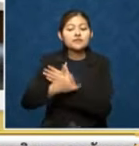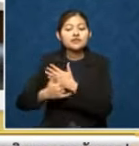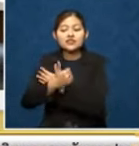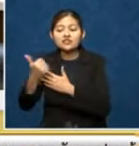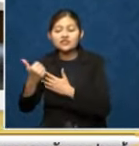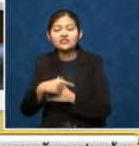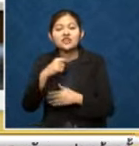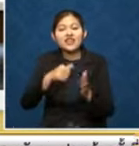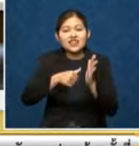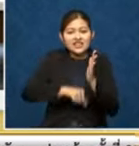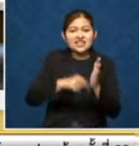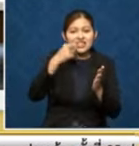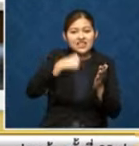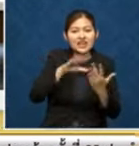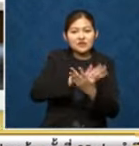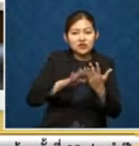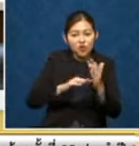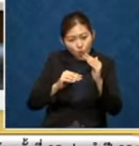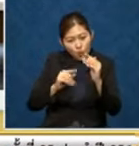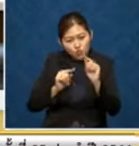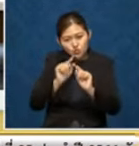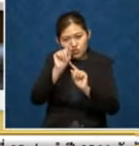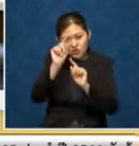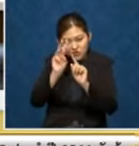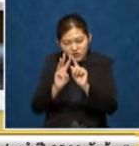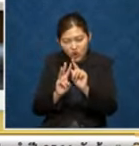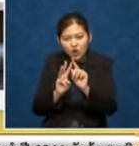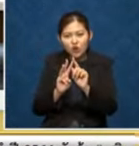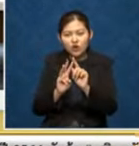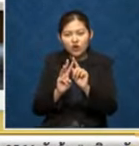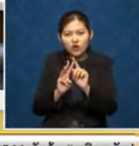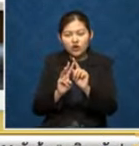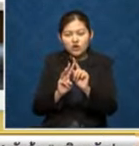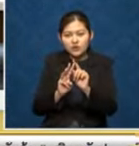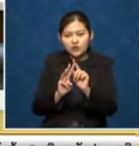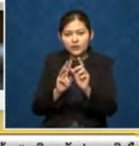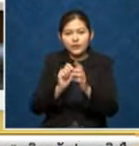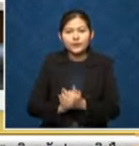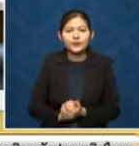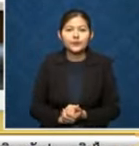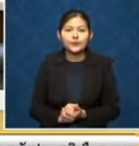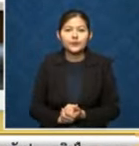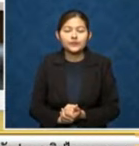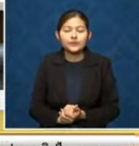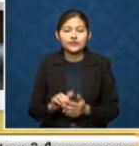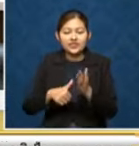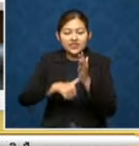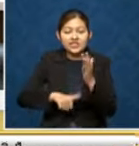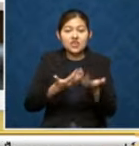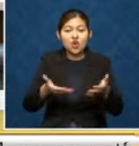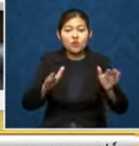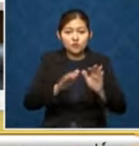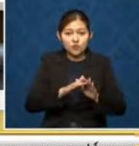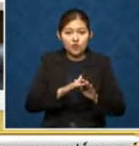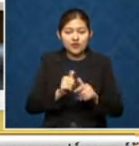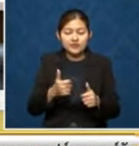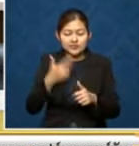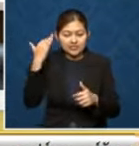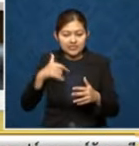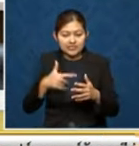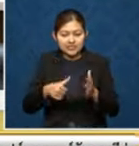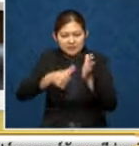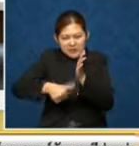ของไทยก็สูงติดอันดับต้นๆของโลกอีกด้วยมากไปกว่านั้นครับสภาพปัญหาหนี้ครัวเรือนของไทยมีแนวโน้มขยาย